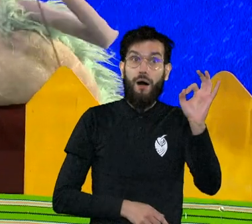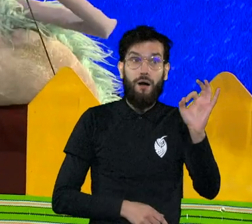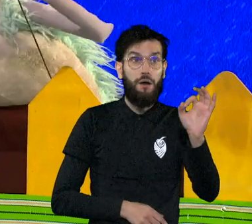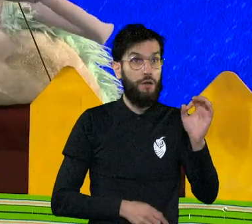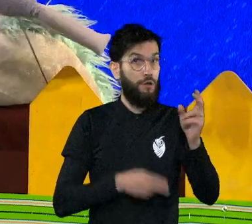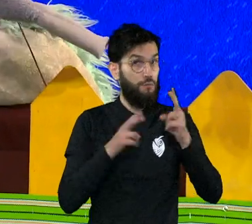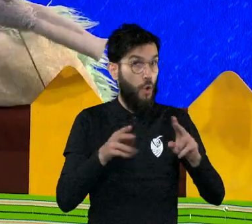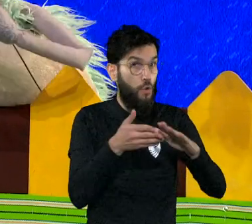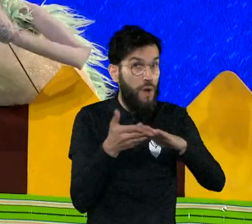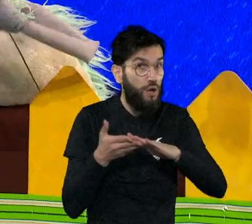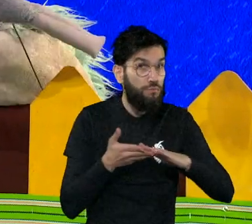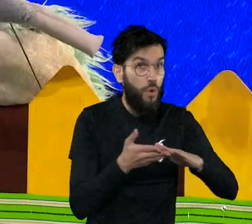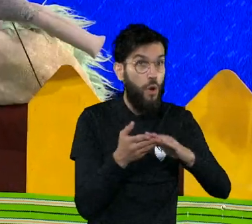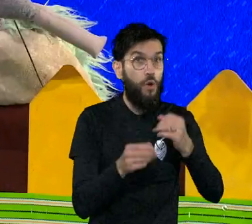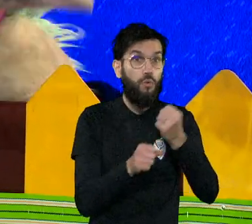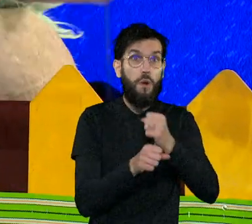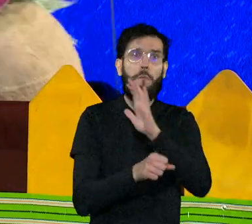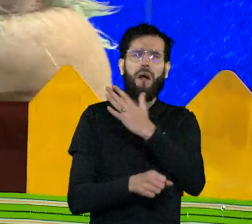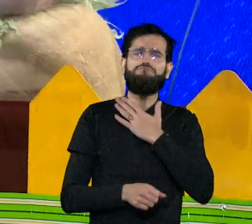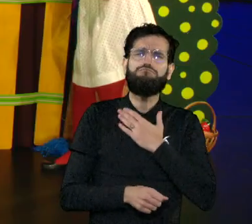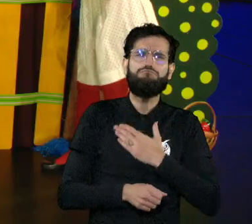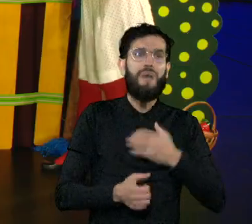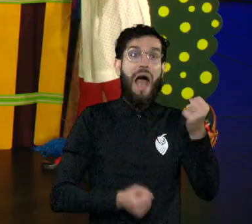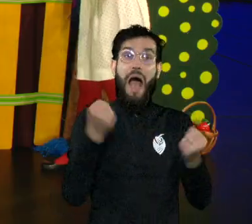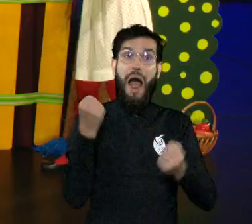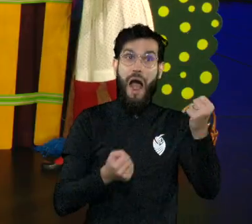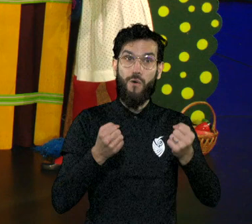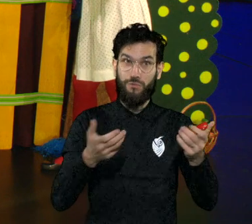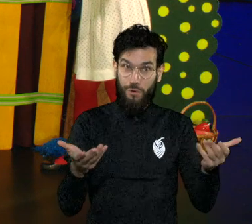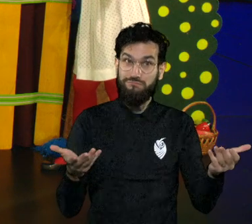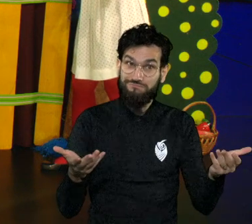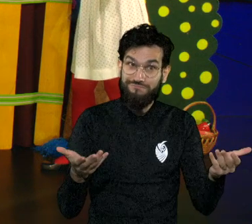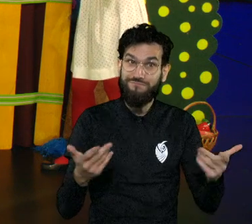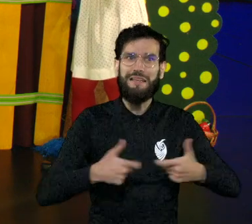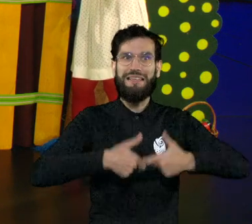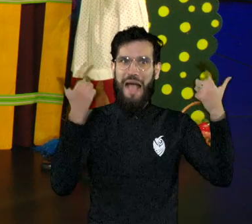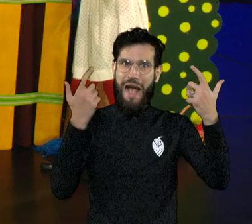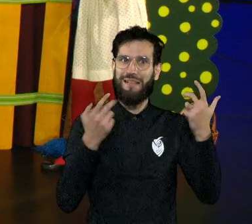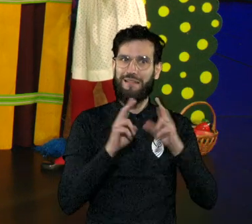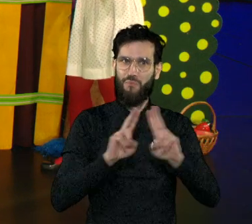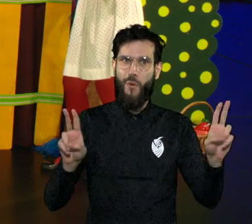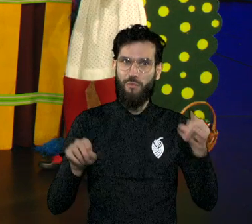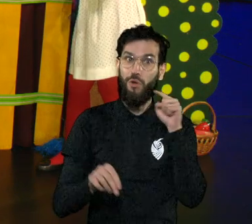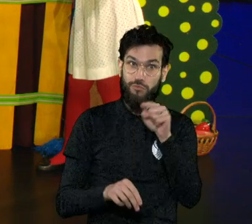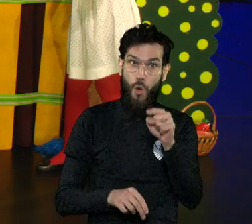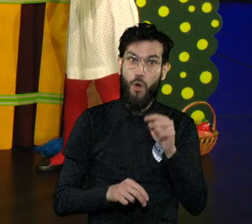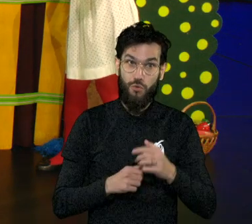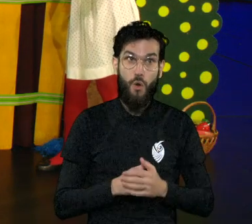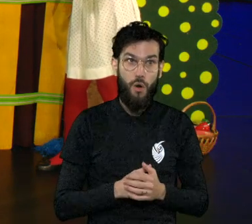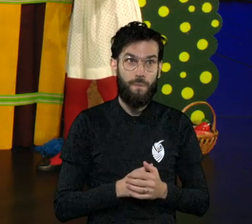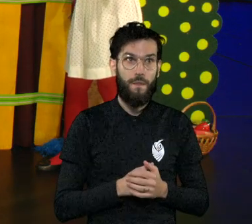Čo keby sme sa pobavili o tom, ako má rád auta? Jasné! Áno, jasné, také s